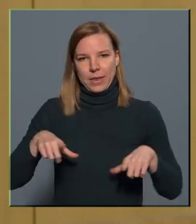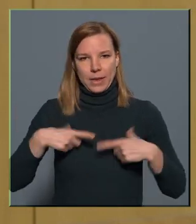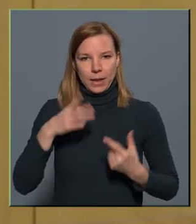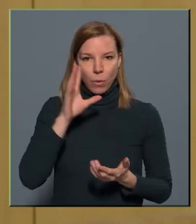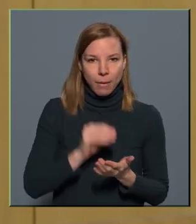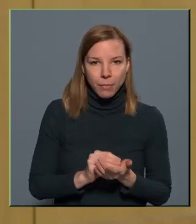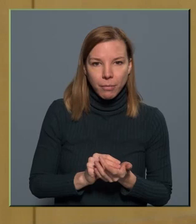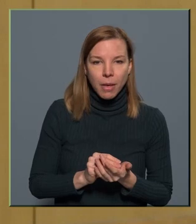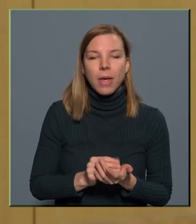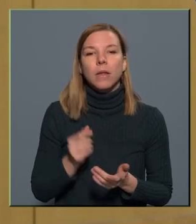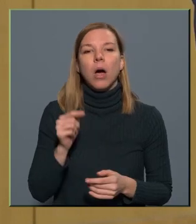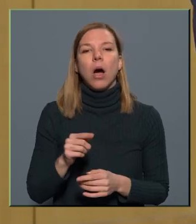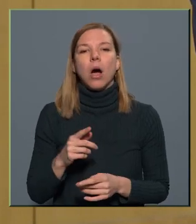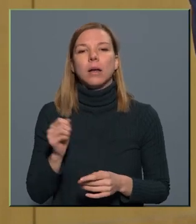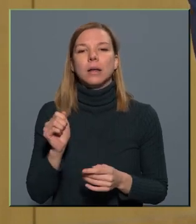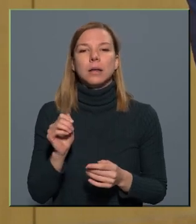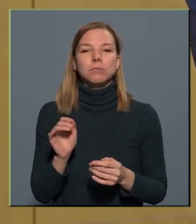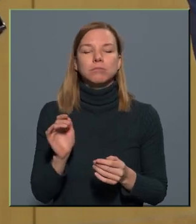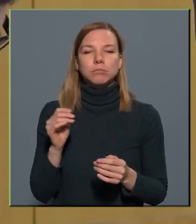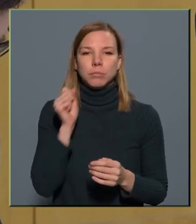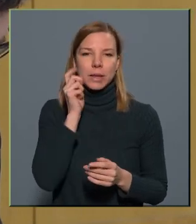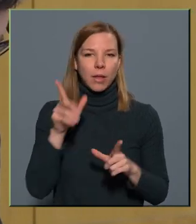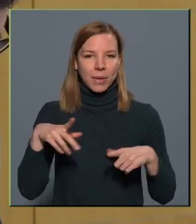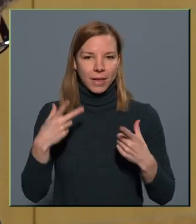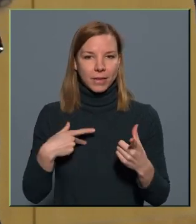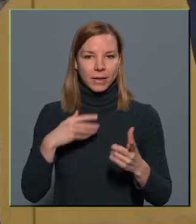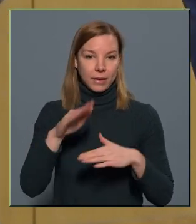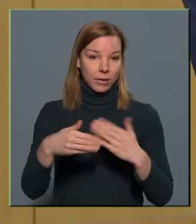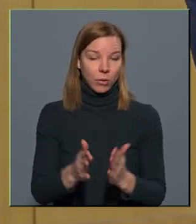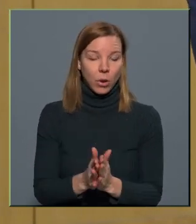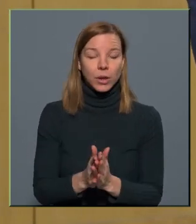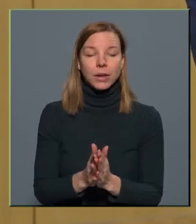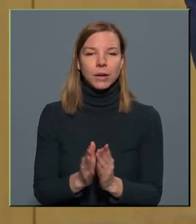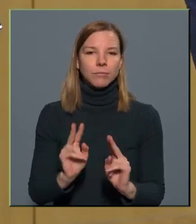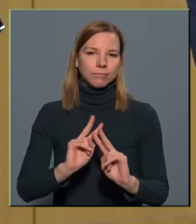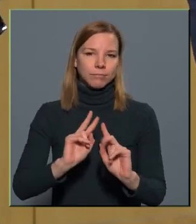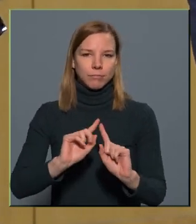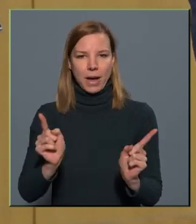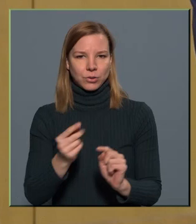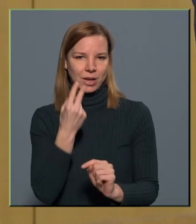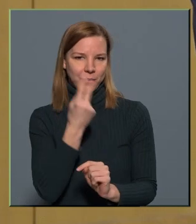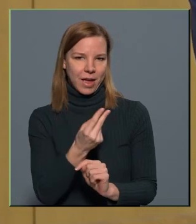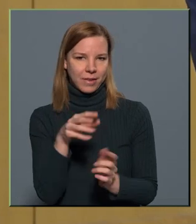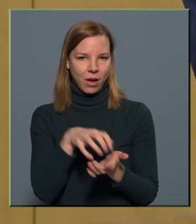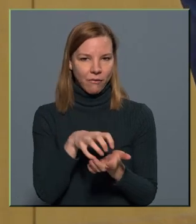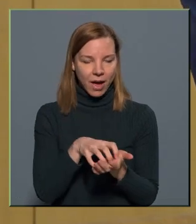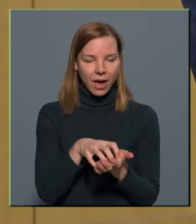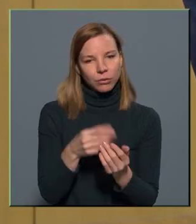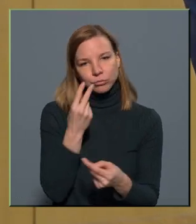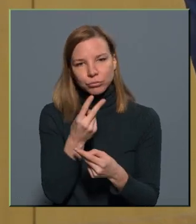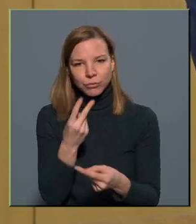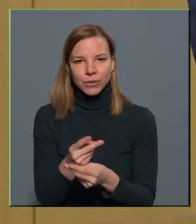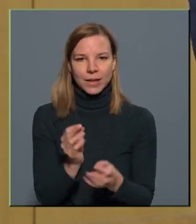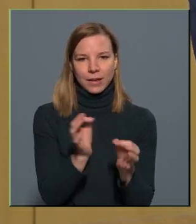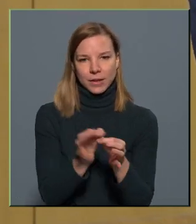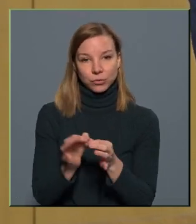hétköznapi életét itt tölti, az mindig egy kicsit másképp látja a várost, és figyeli az eseményeket.